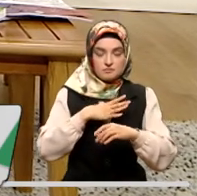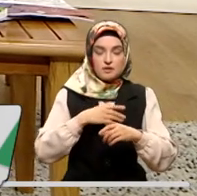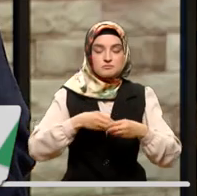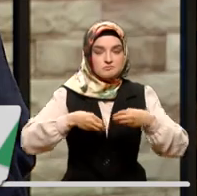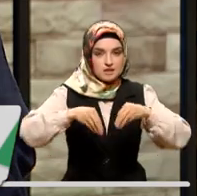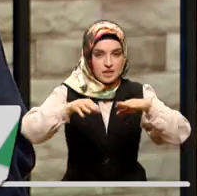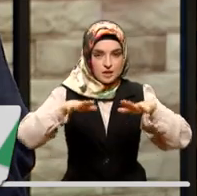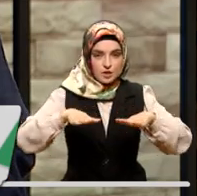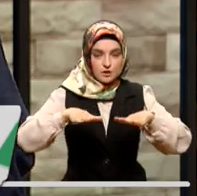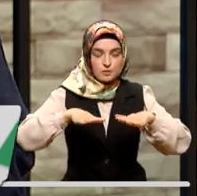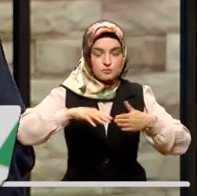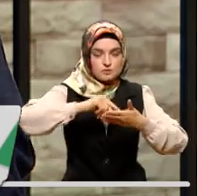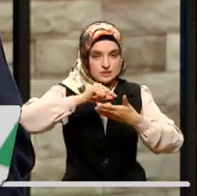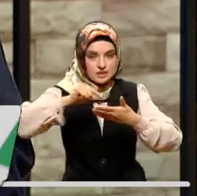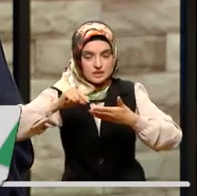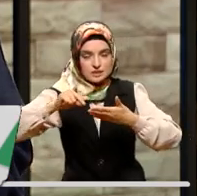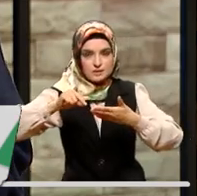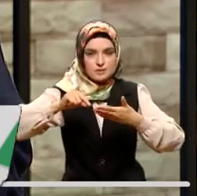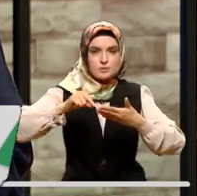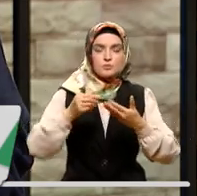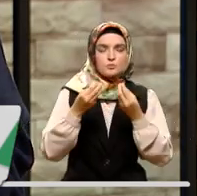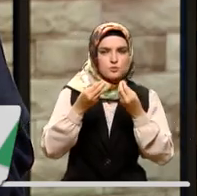tesipti, hattı, buna dair